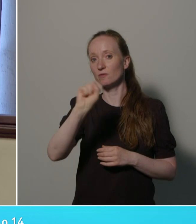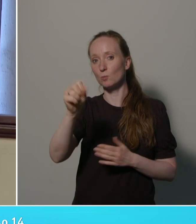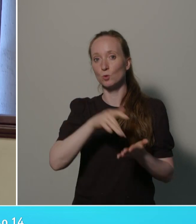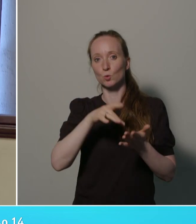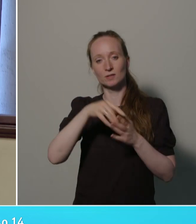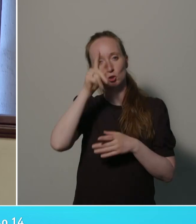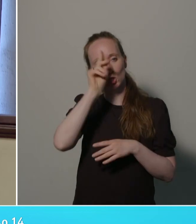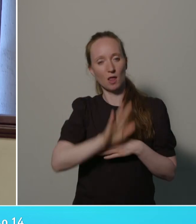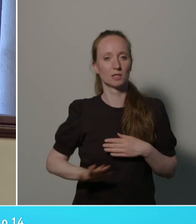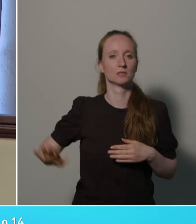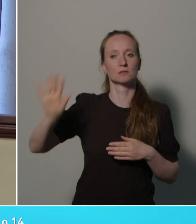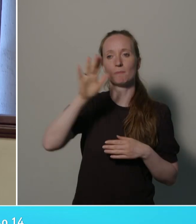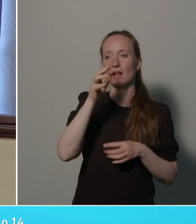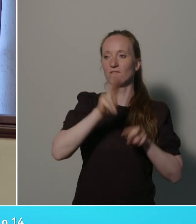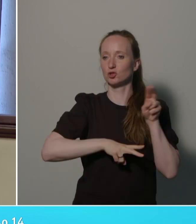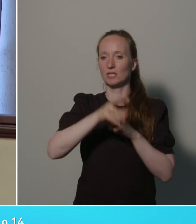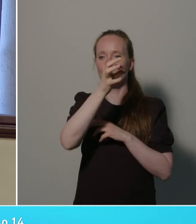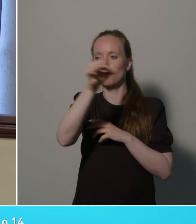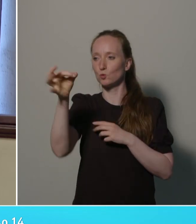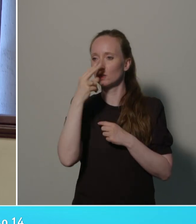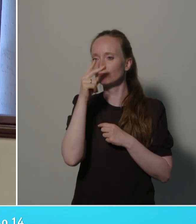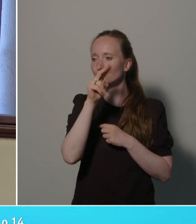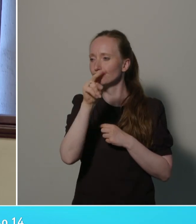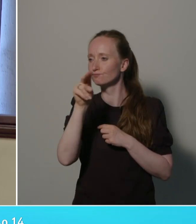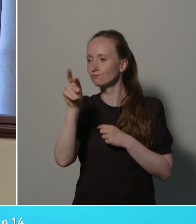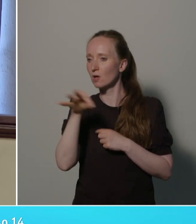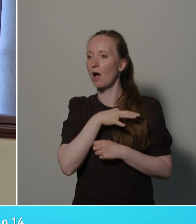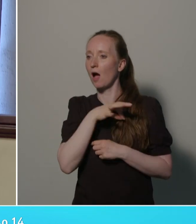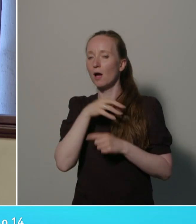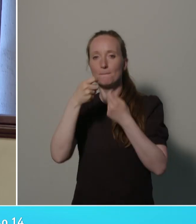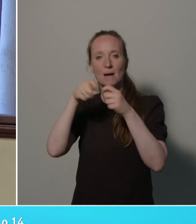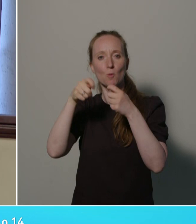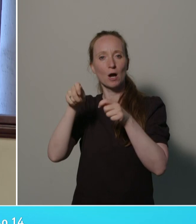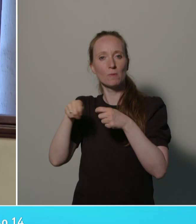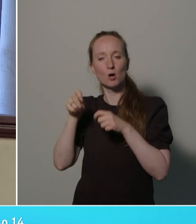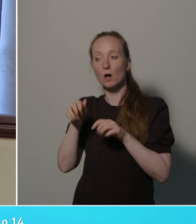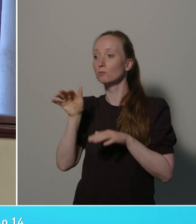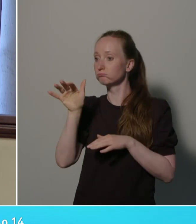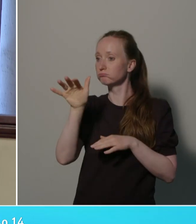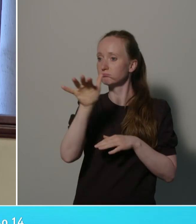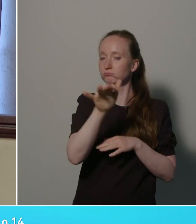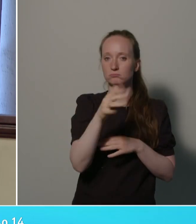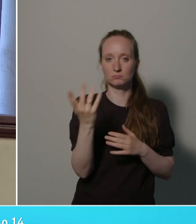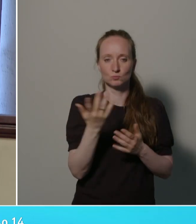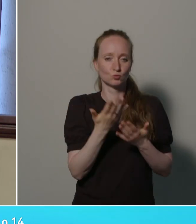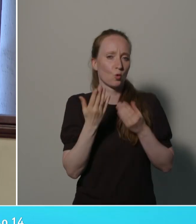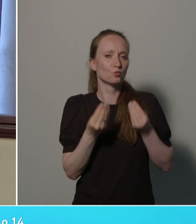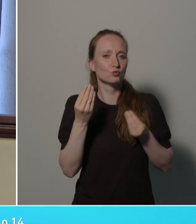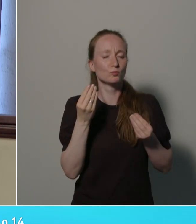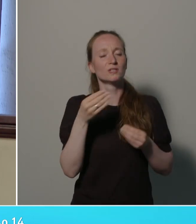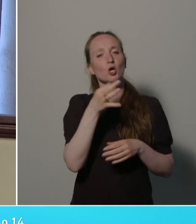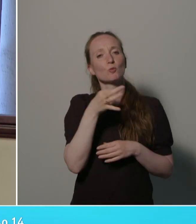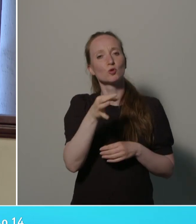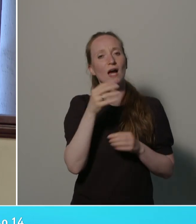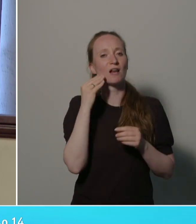Deutschland in den Kommunen rumsieht und sieht Bautätigkeiten oder andere, was kommunale